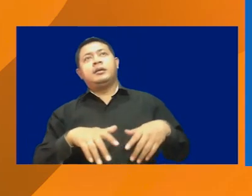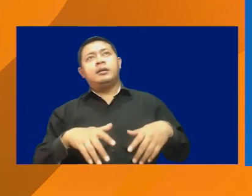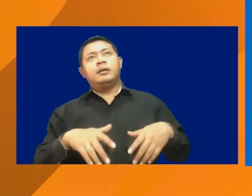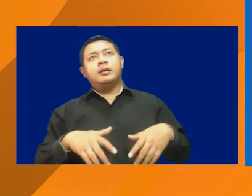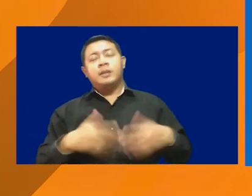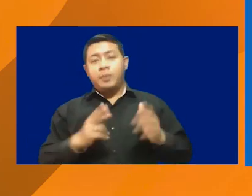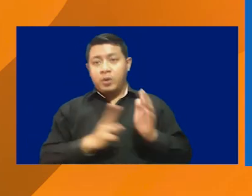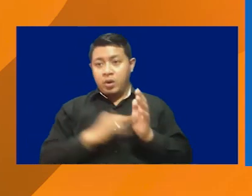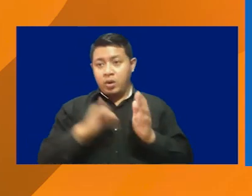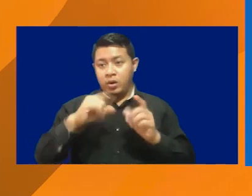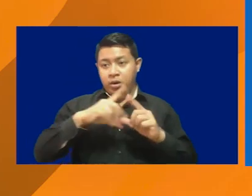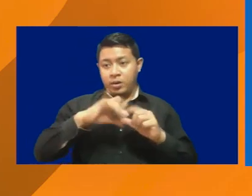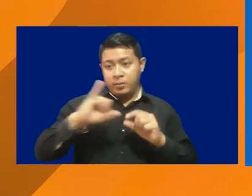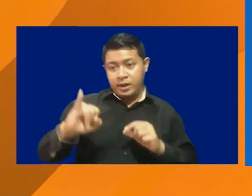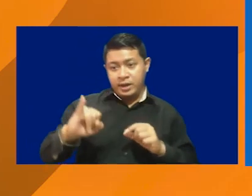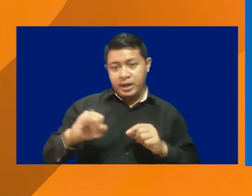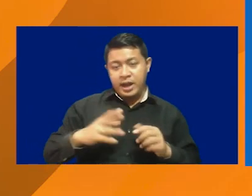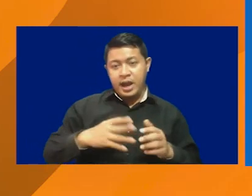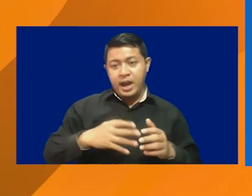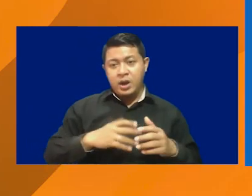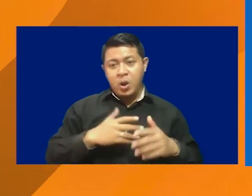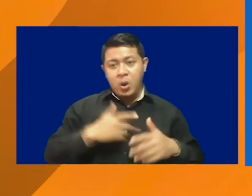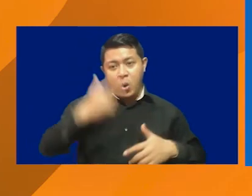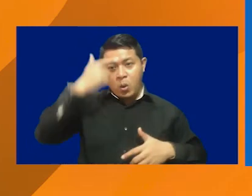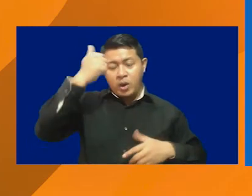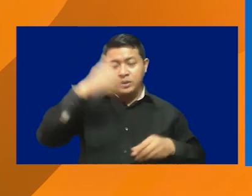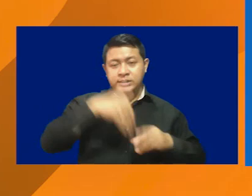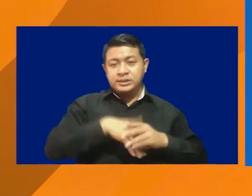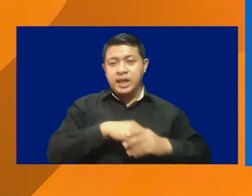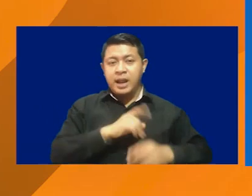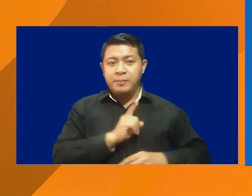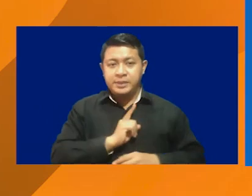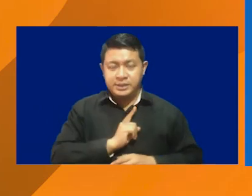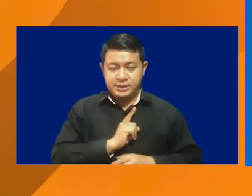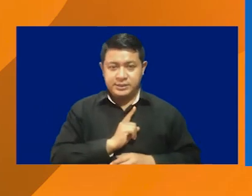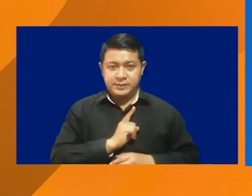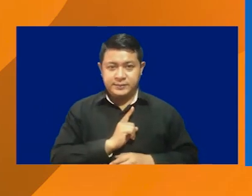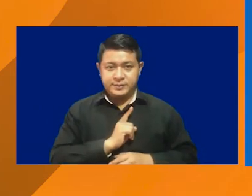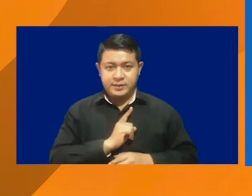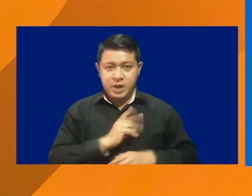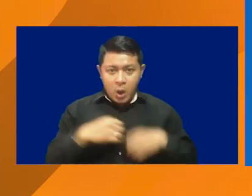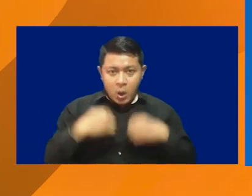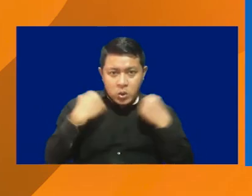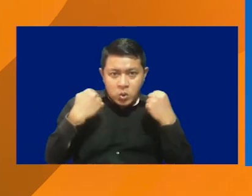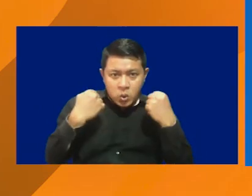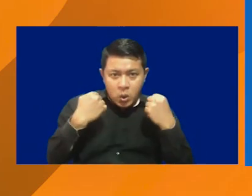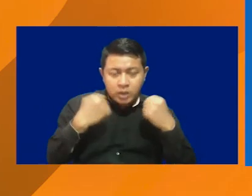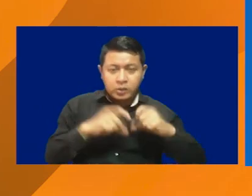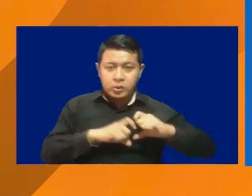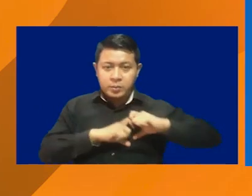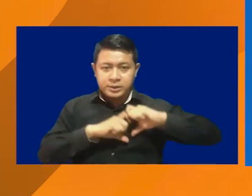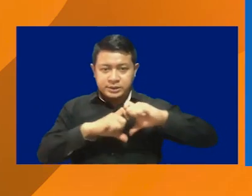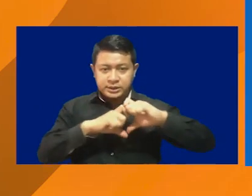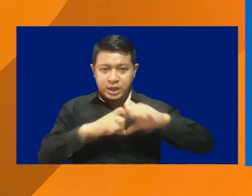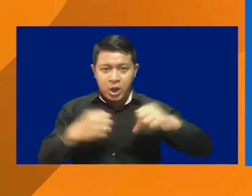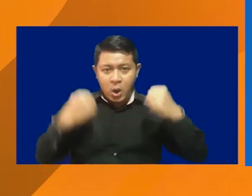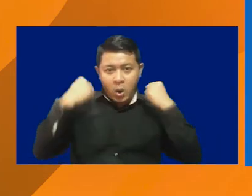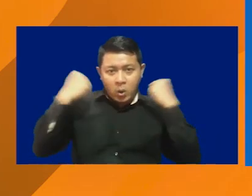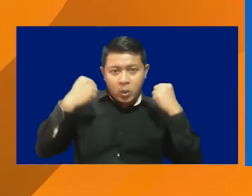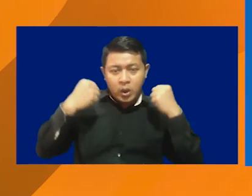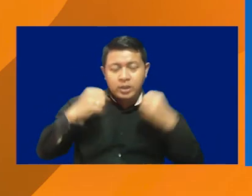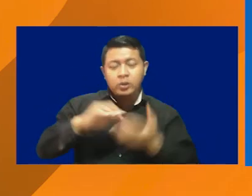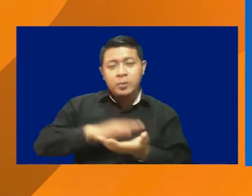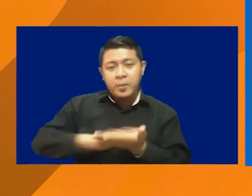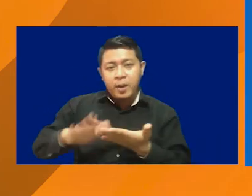menghargai. Tetapi tidak demikian dengan bernilai. Bernilai adalah suatu kualitas yang ada di dalam.